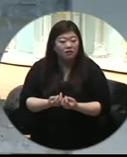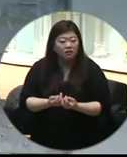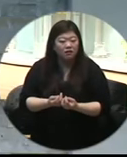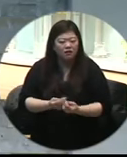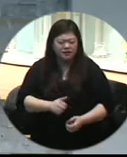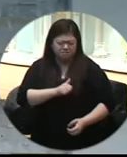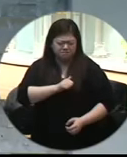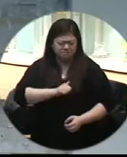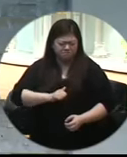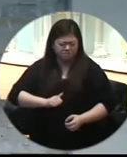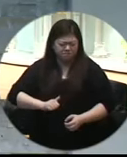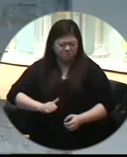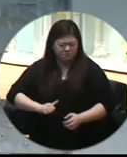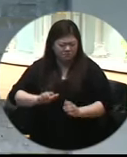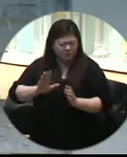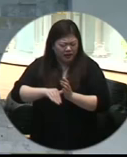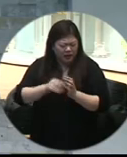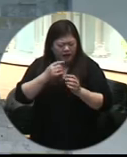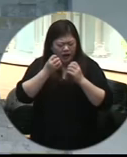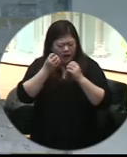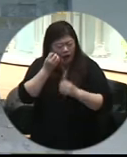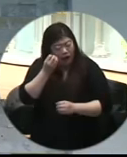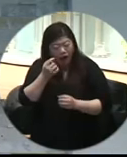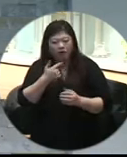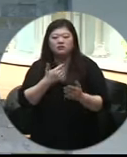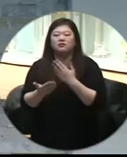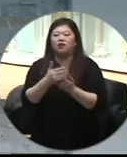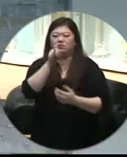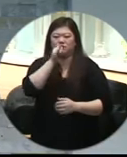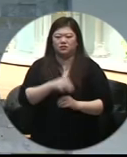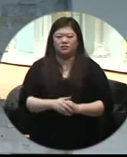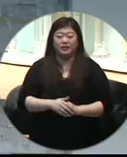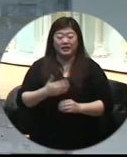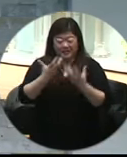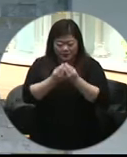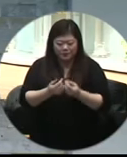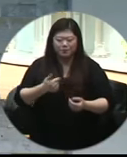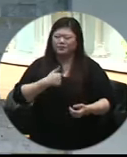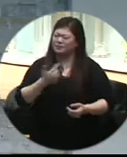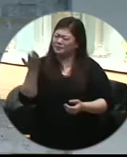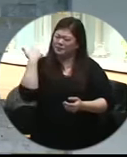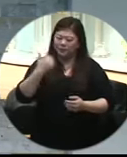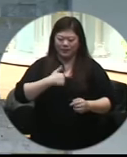하게 하세요. 저는 개척할 때 가장 힘들 때